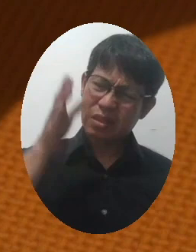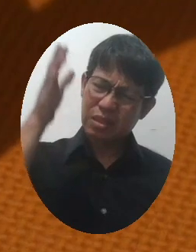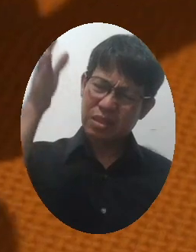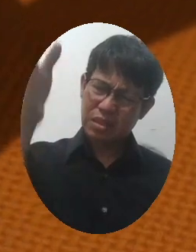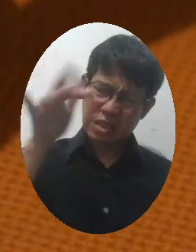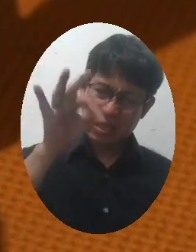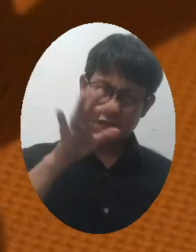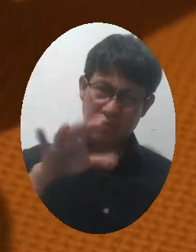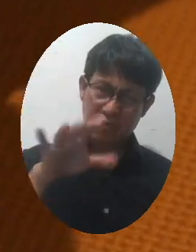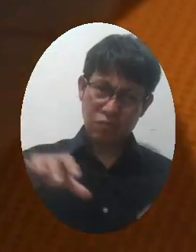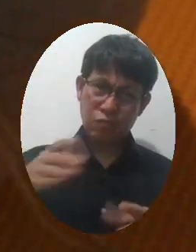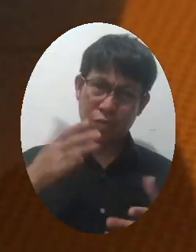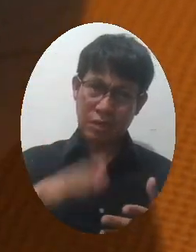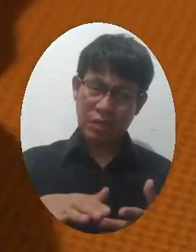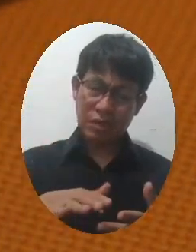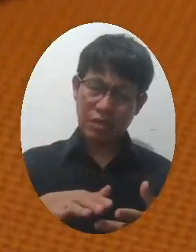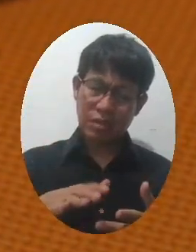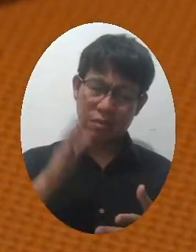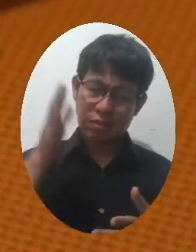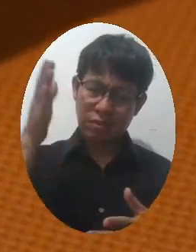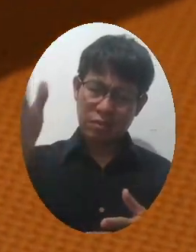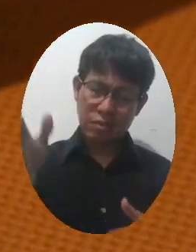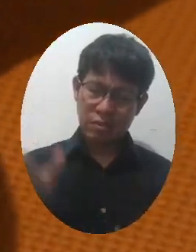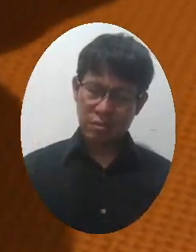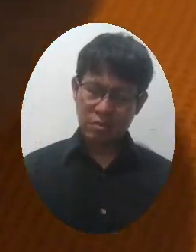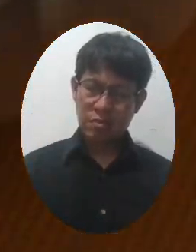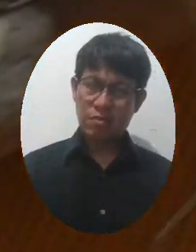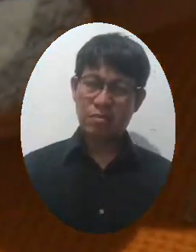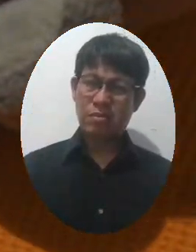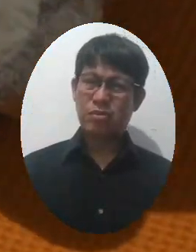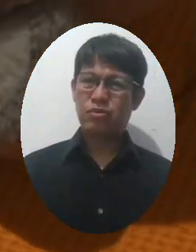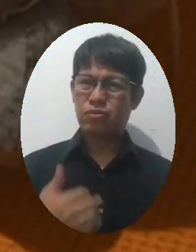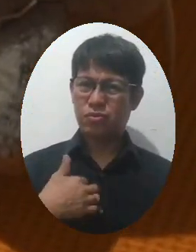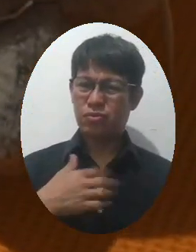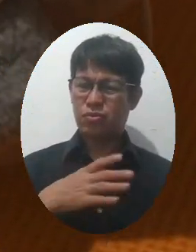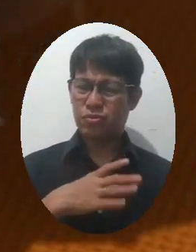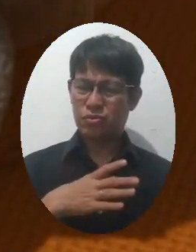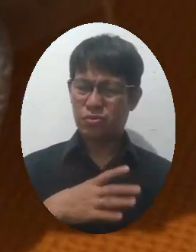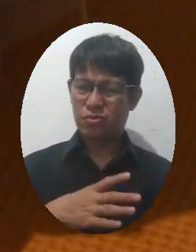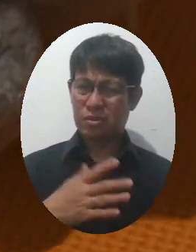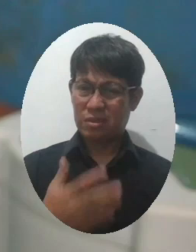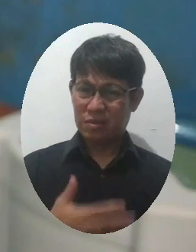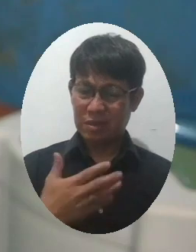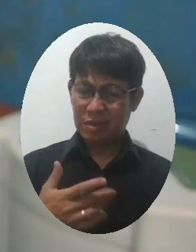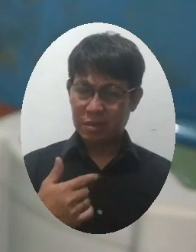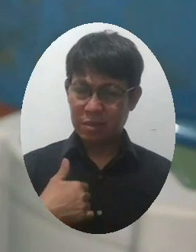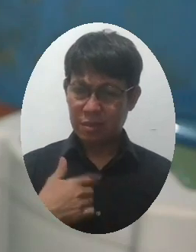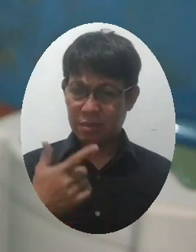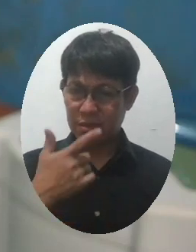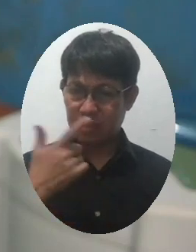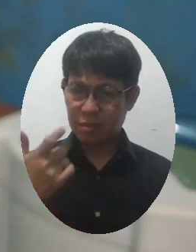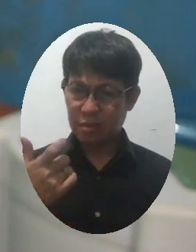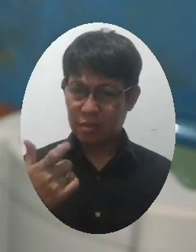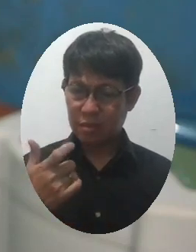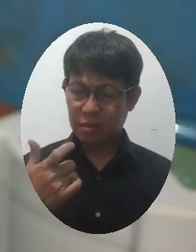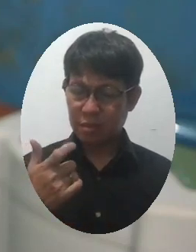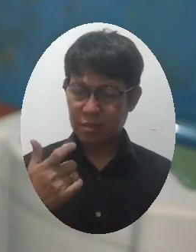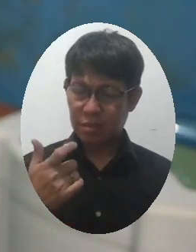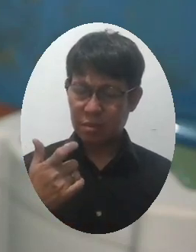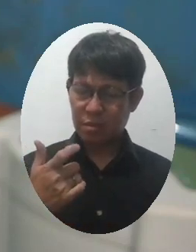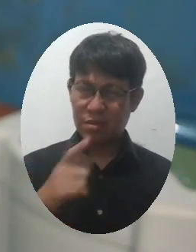pag nagawa mo na yung ganung bagay. Pero hindi naman po ako nagsisisi kasi masaya naman ako ngayon kahit